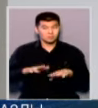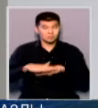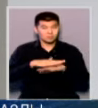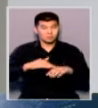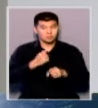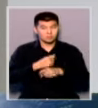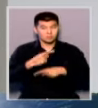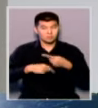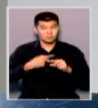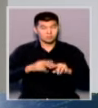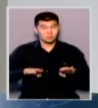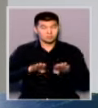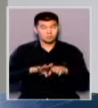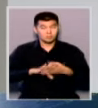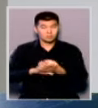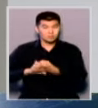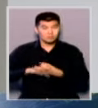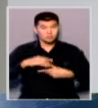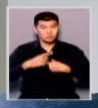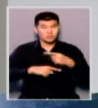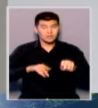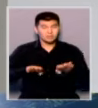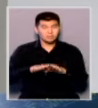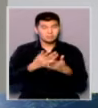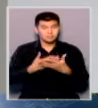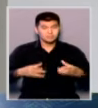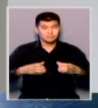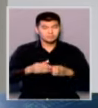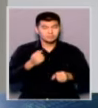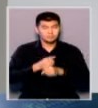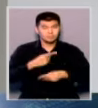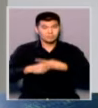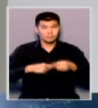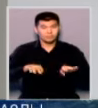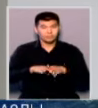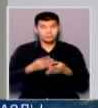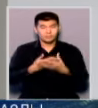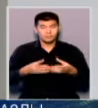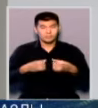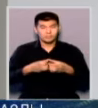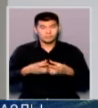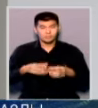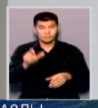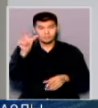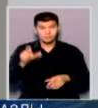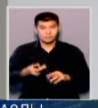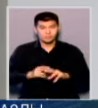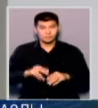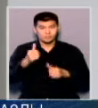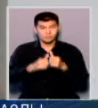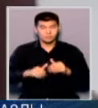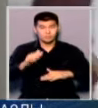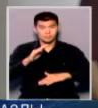мемлекеттік тілдің этносаралық қарым-қатынас тілі ретінде қолдау аясын кеңейту, жеке және әр